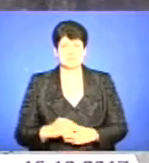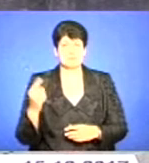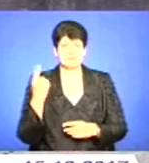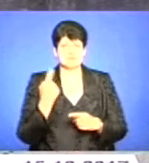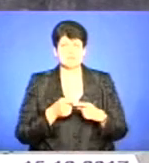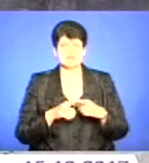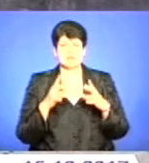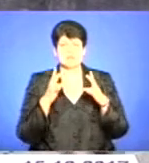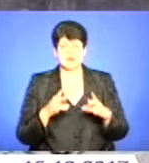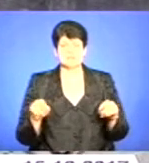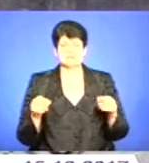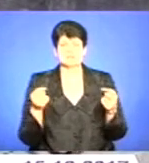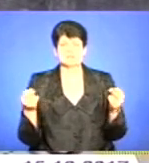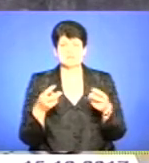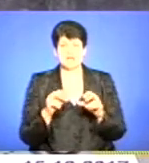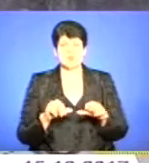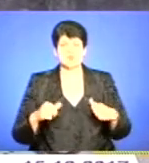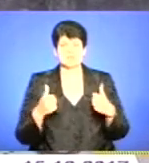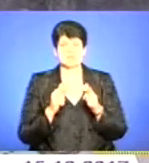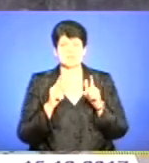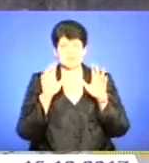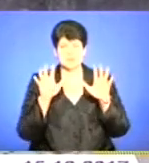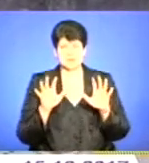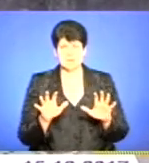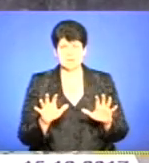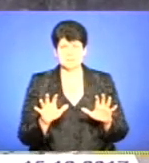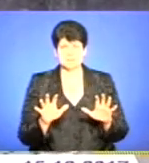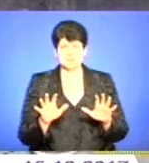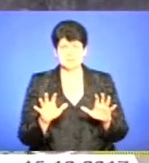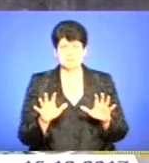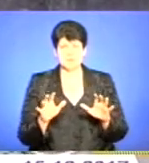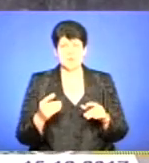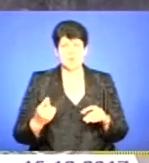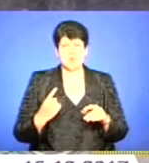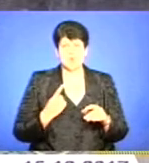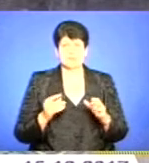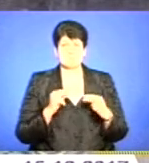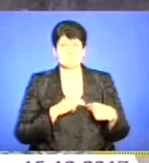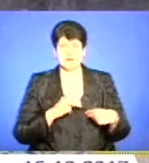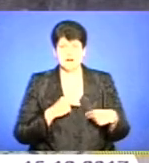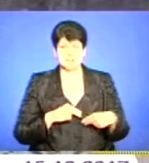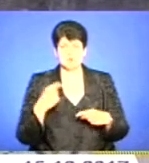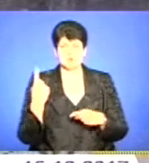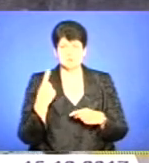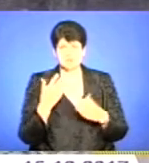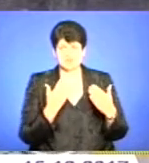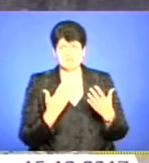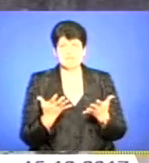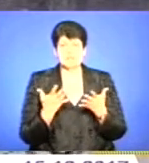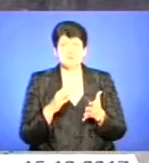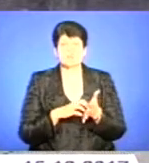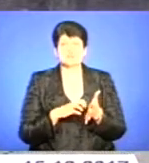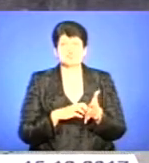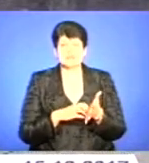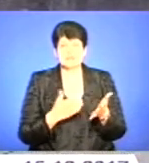Зараз створена спеціальна комісія згідно законодавства з управління охорони праці обласного. І встановлюємо причини.